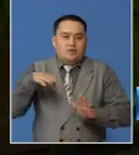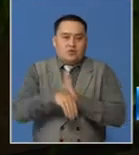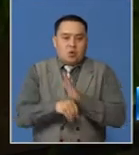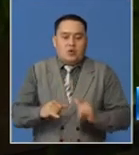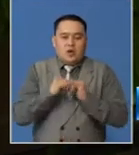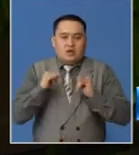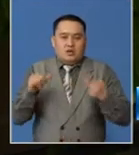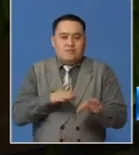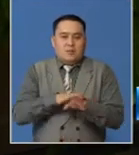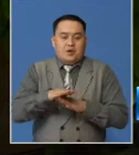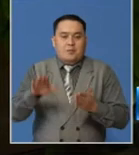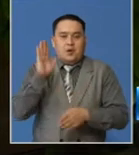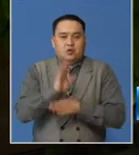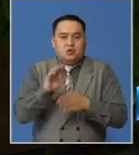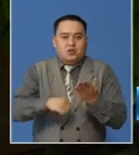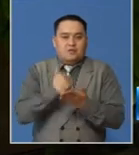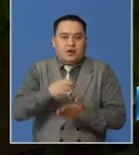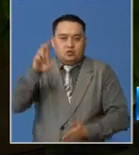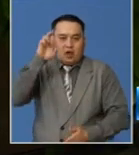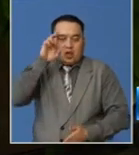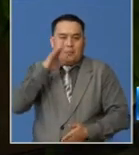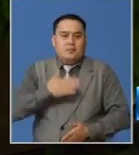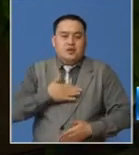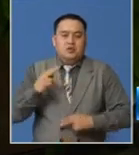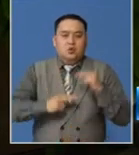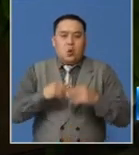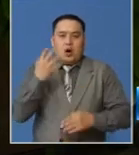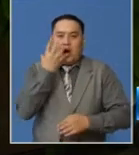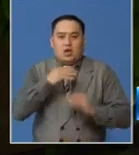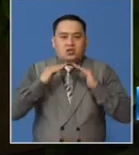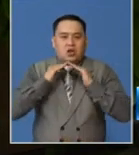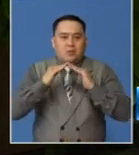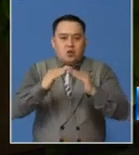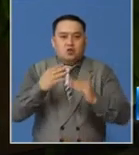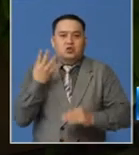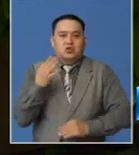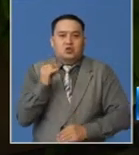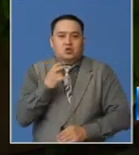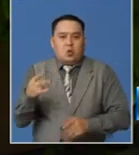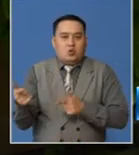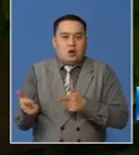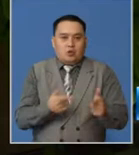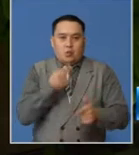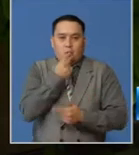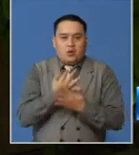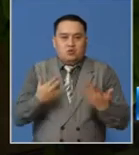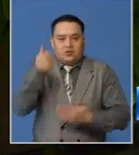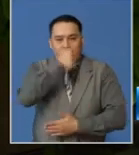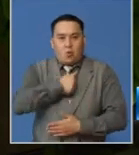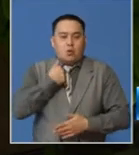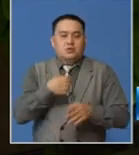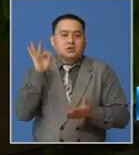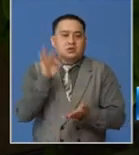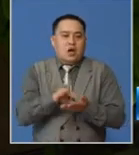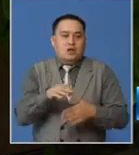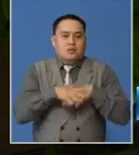свою лепту в выполнение поручения Елбасы. Также мы строим теплицу мощностью 4 тысячи тонн готовой продукции в год. Для этих целей